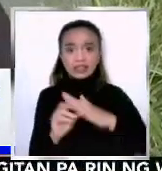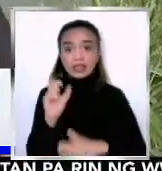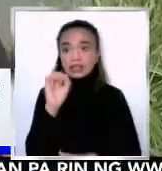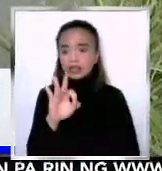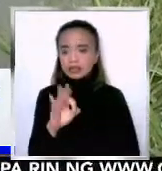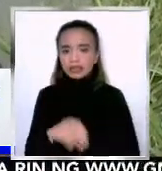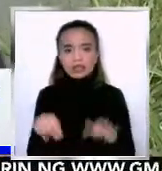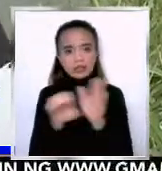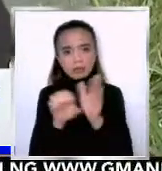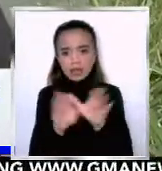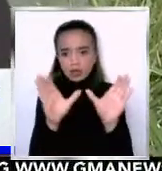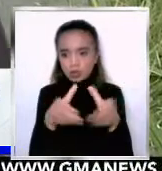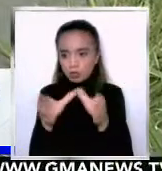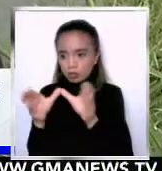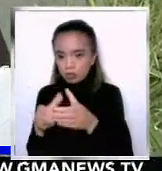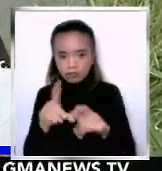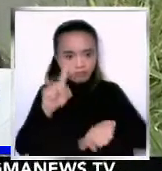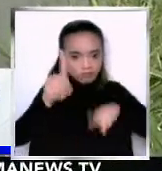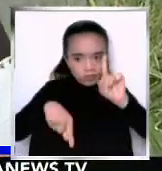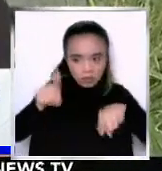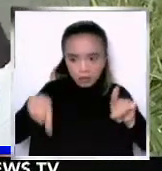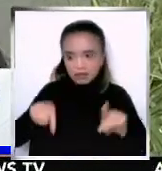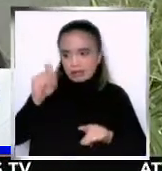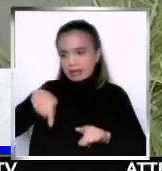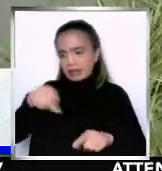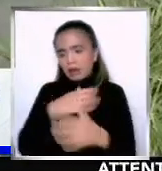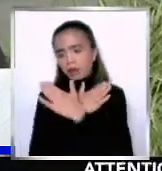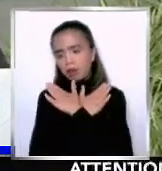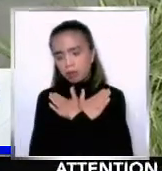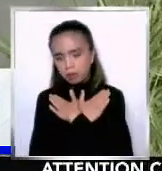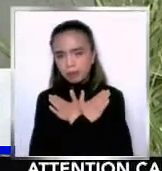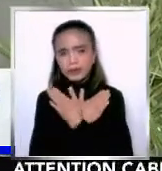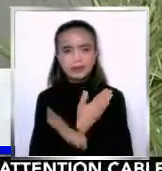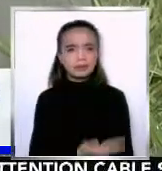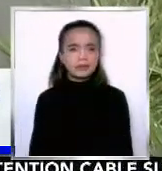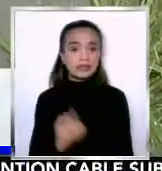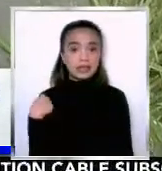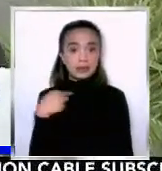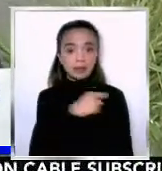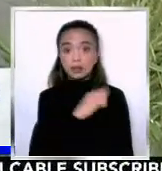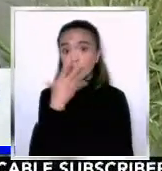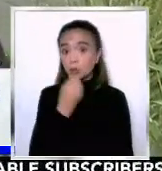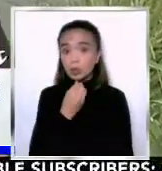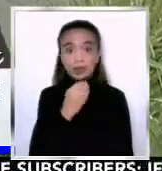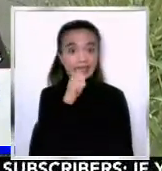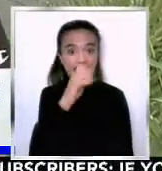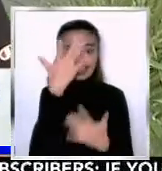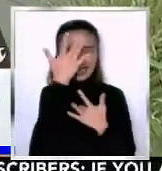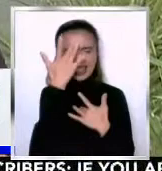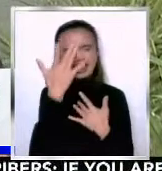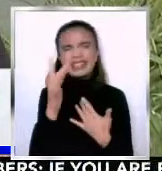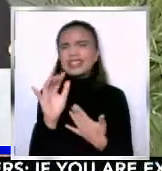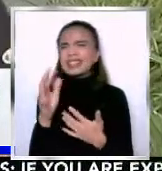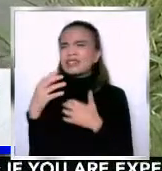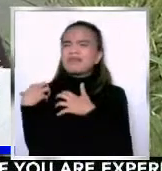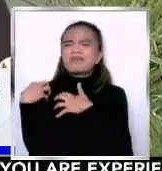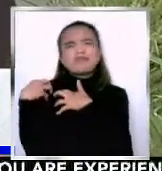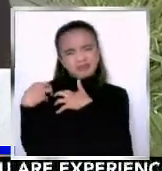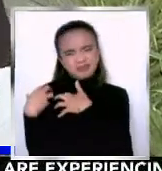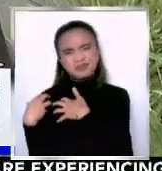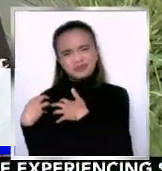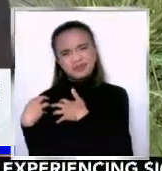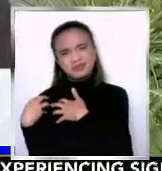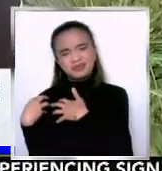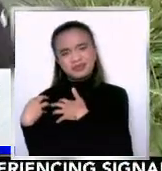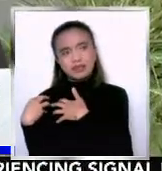kasi kailangan nilang mag-rest. And then sa side naman namin namang hindi man nag-positive, parang burden na knowing most of our